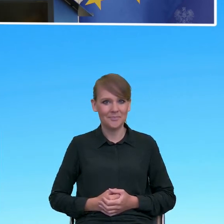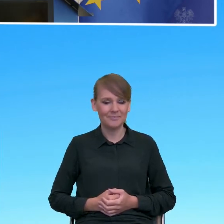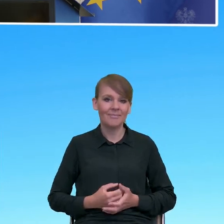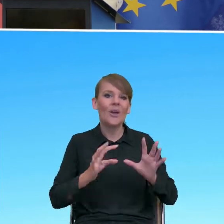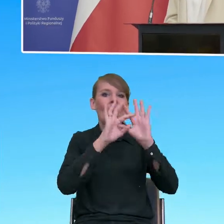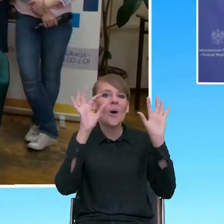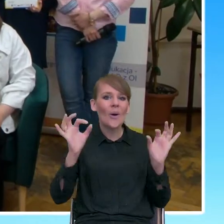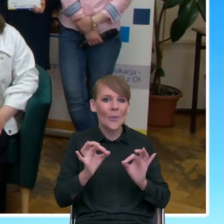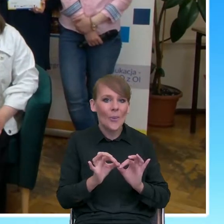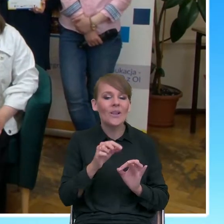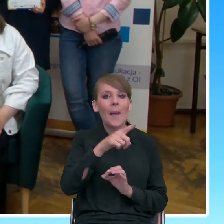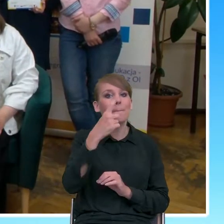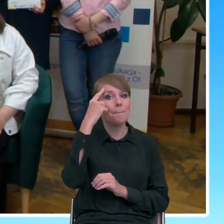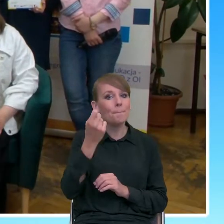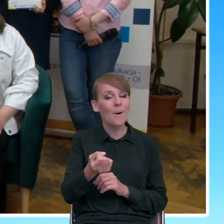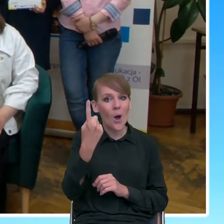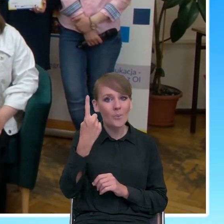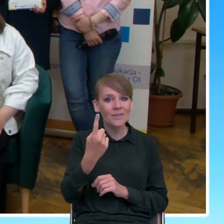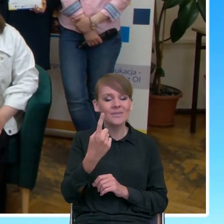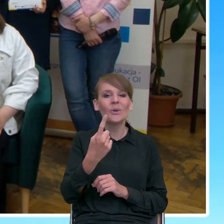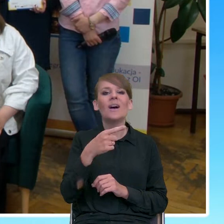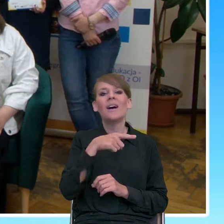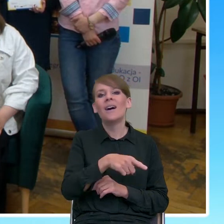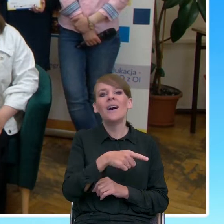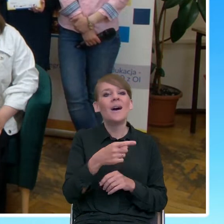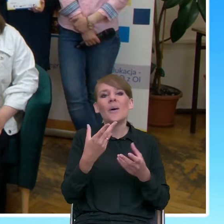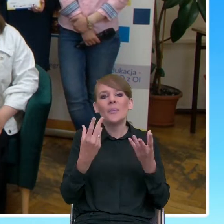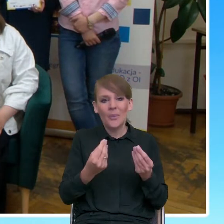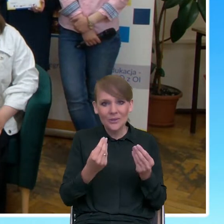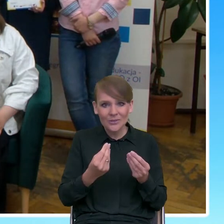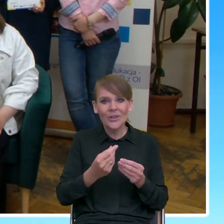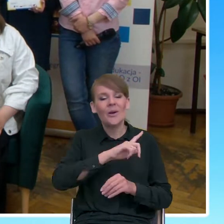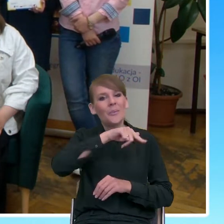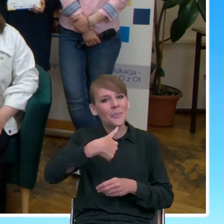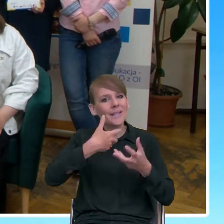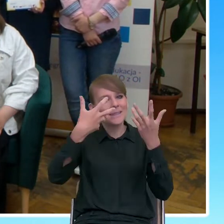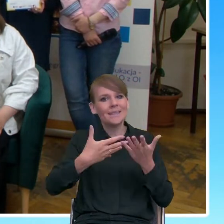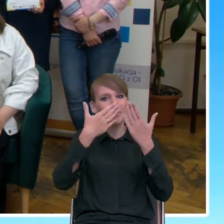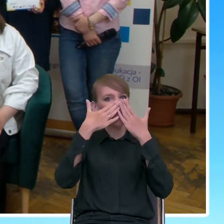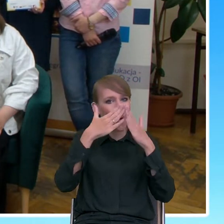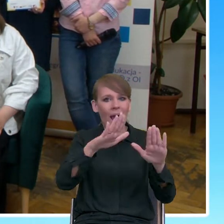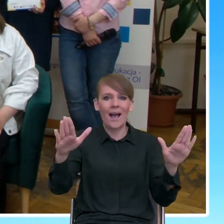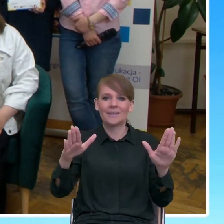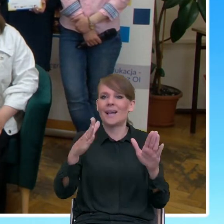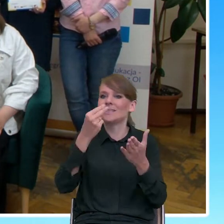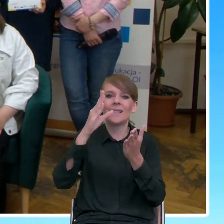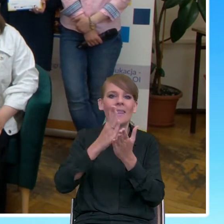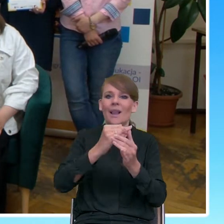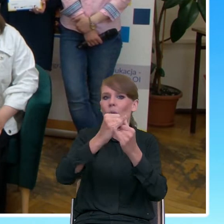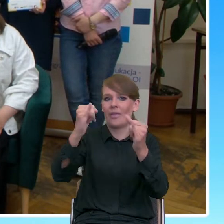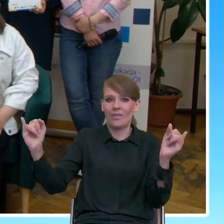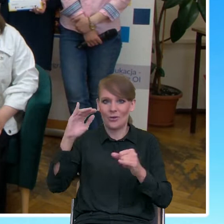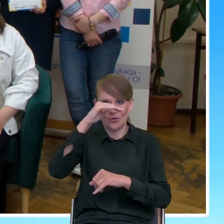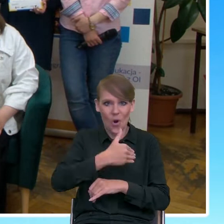Ogólnie sam pomysł kierowaliśmy tylko po to, żeby pokazać nie tylko innym szkołom, ale